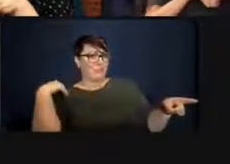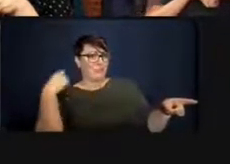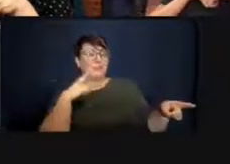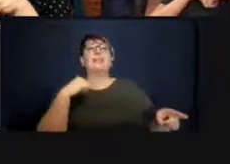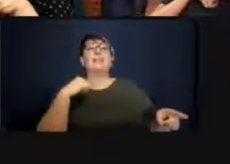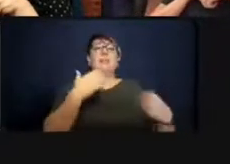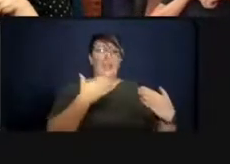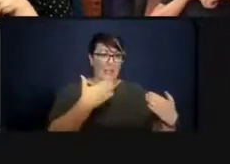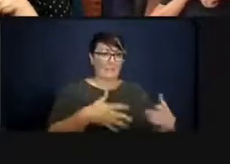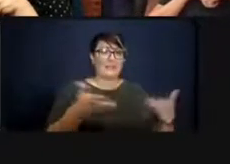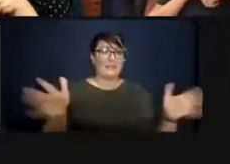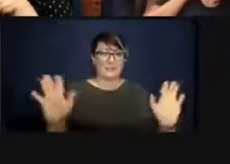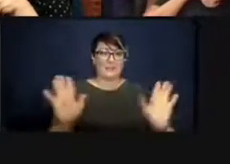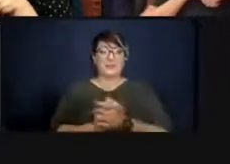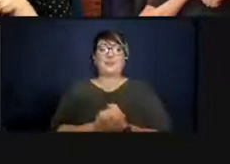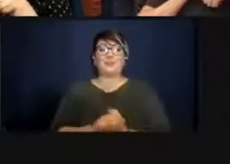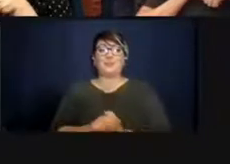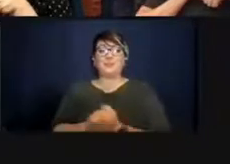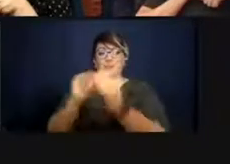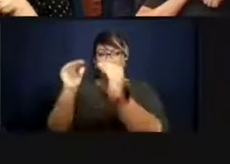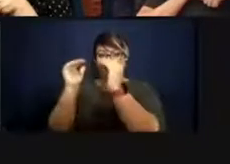Asanteni sana kwa mchango wenu.